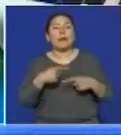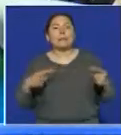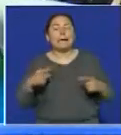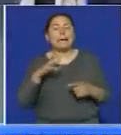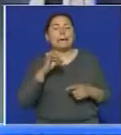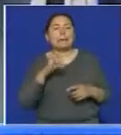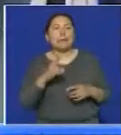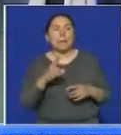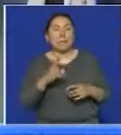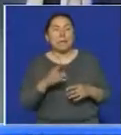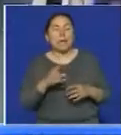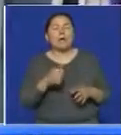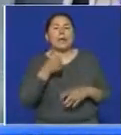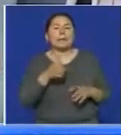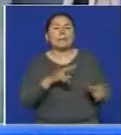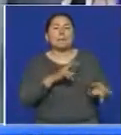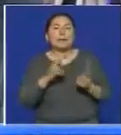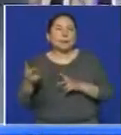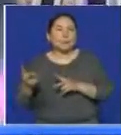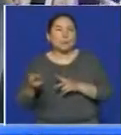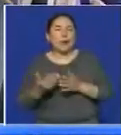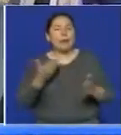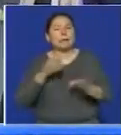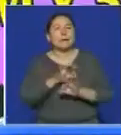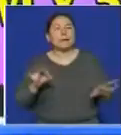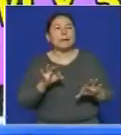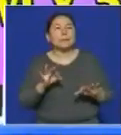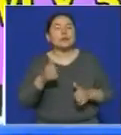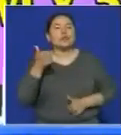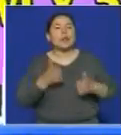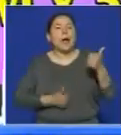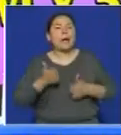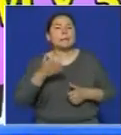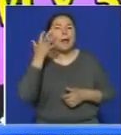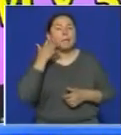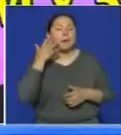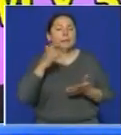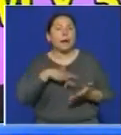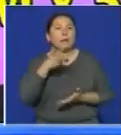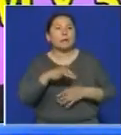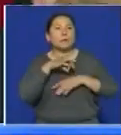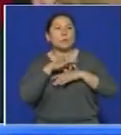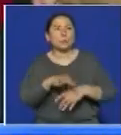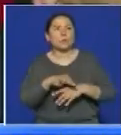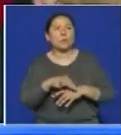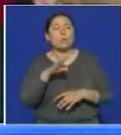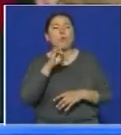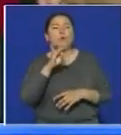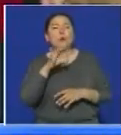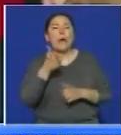қимыл қозғалыстар жасап билеуде ескеріледі. Айта кетейік, жарыс жеңімпаздары Алматы қаласында өтетін Бозторғай